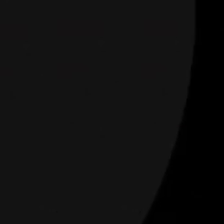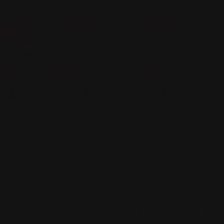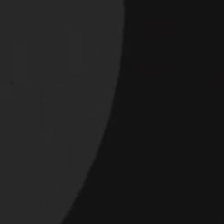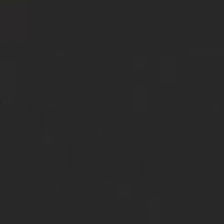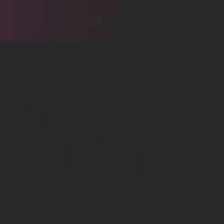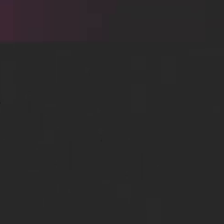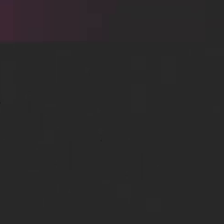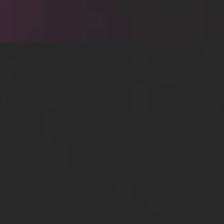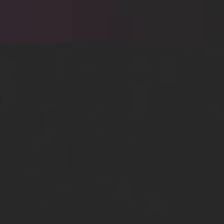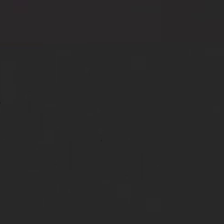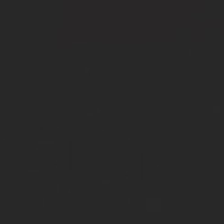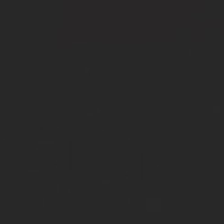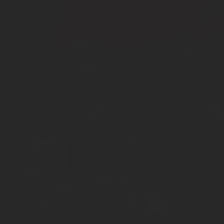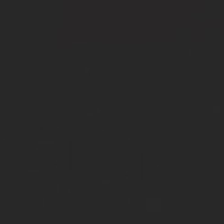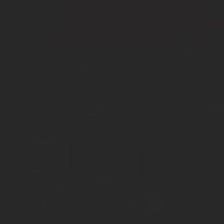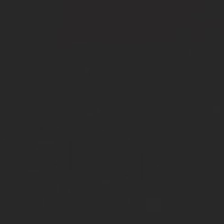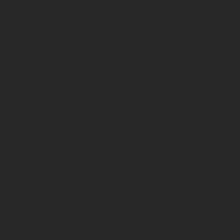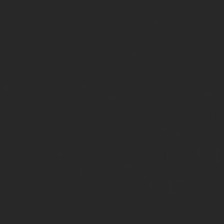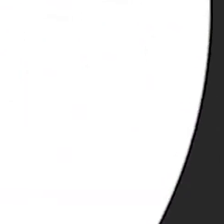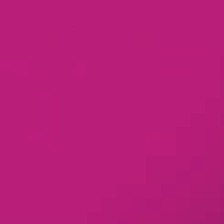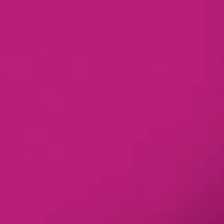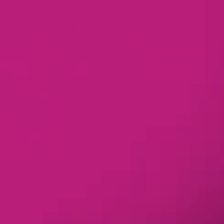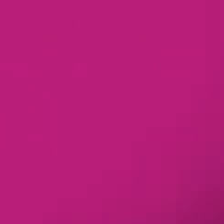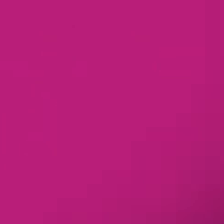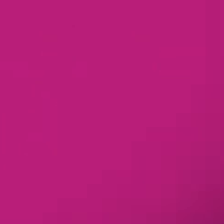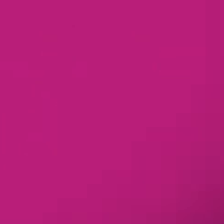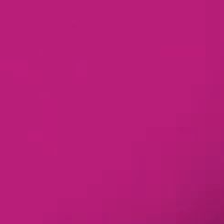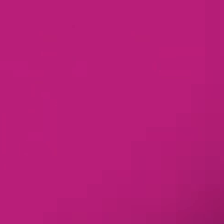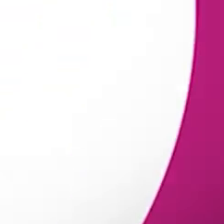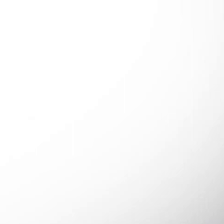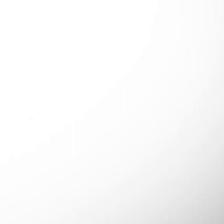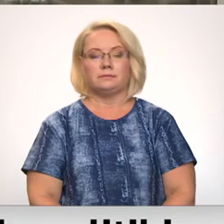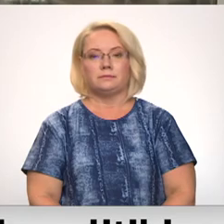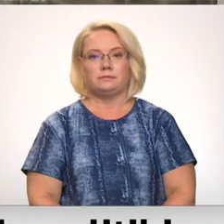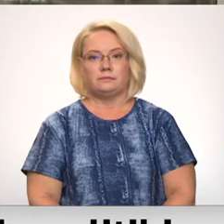Re! Viss ēters ir te!